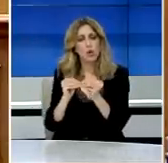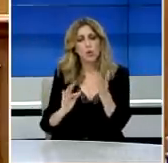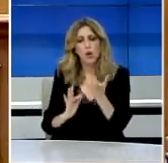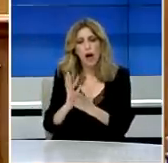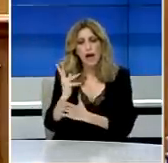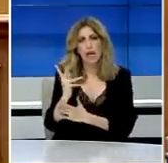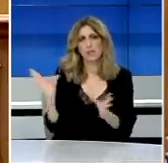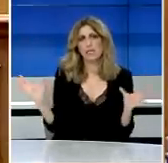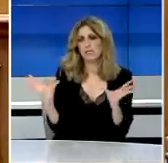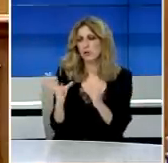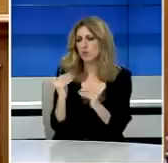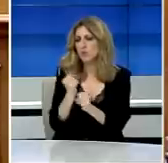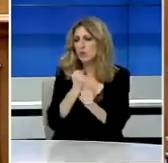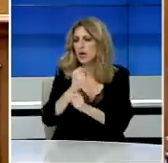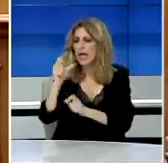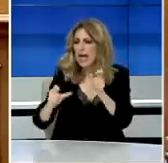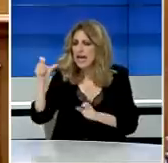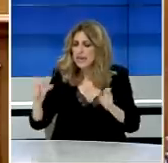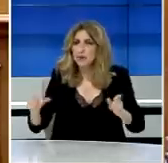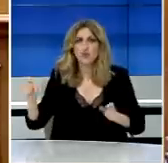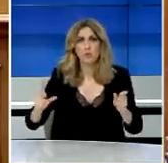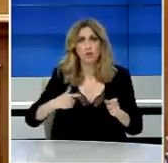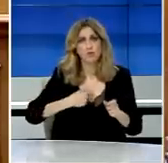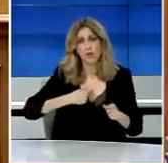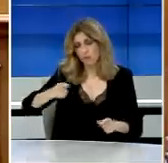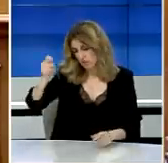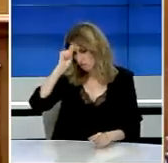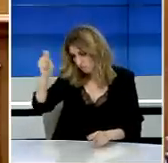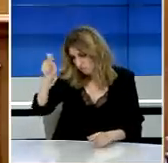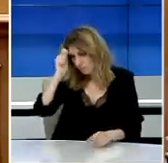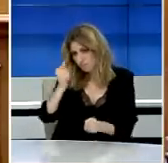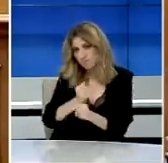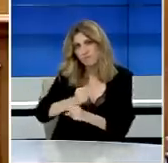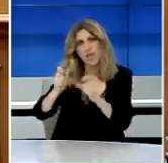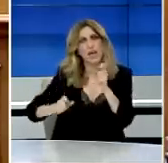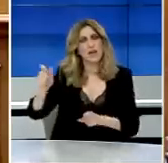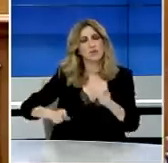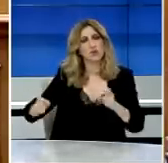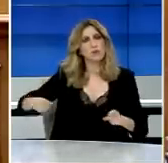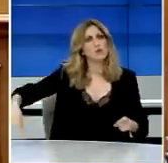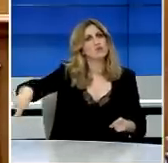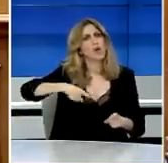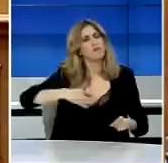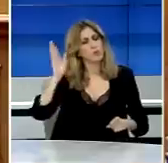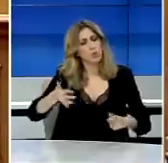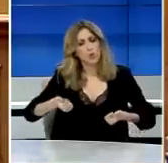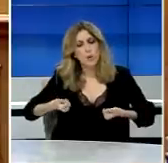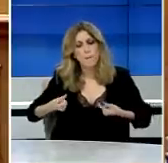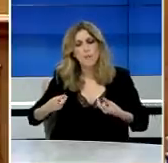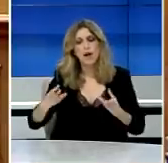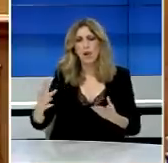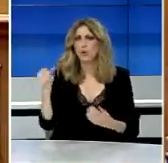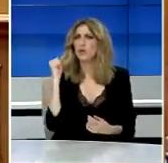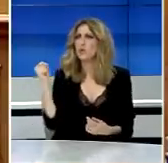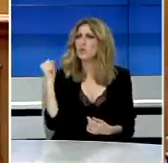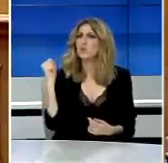του ανθρώπινου δυναμικού και στην αξία της εργασίας, για να παραχθούν προϊόντα και υπηρεσίες υψηλής προστιθέμενης αξίας.